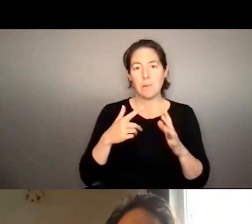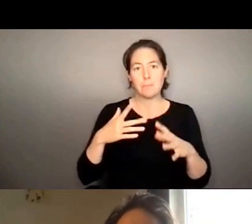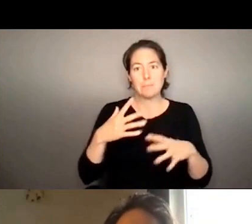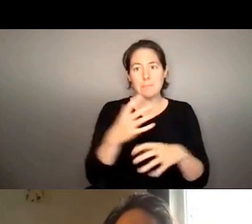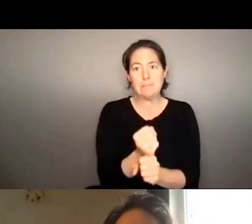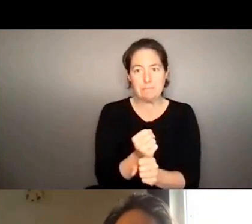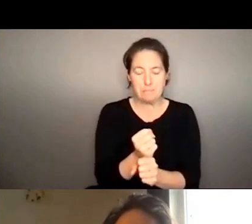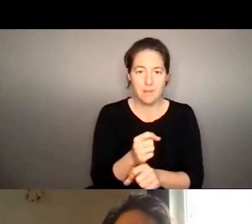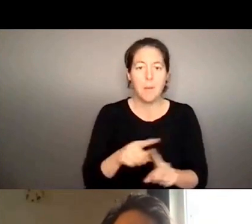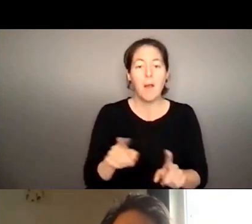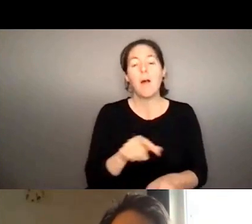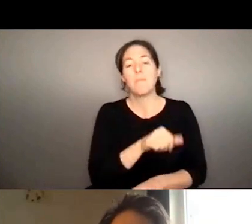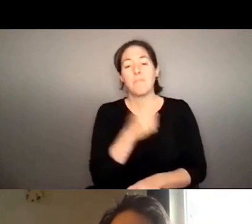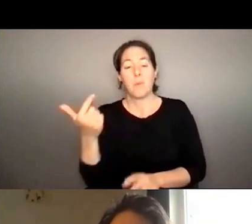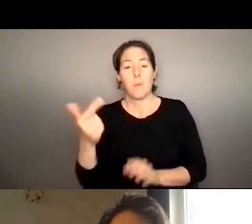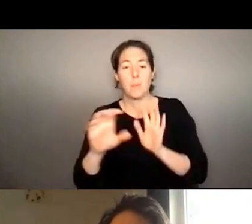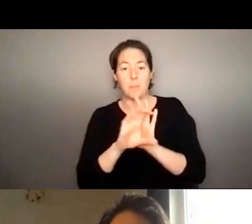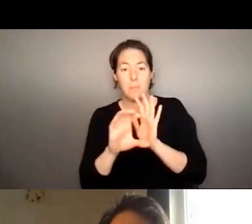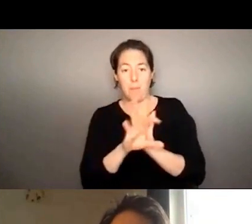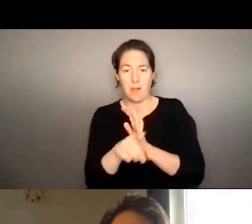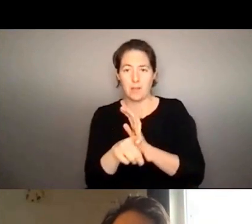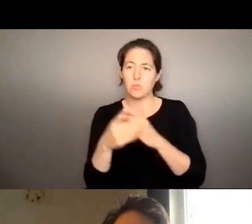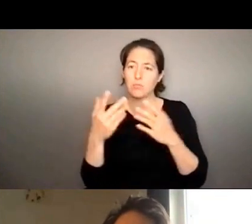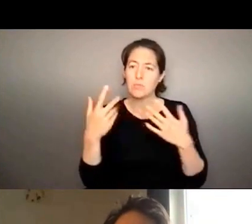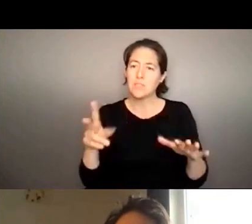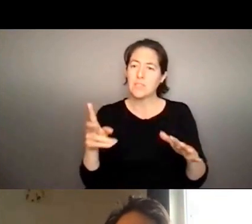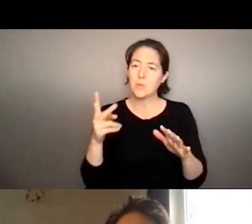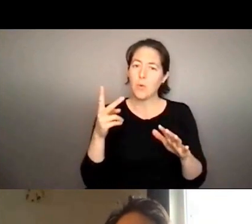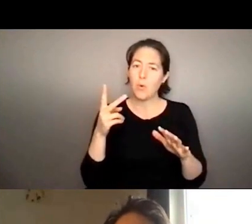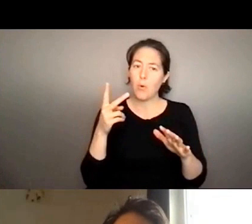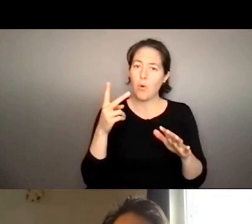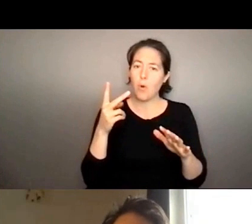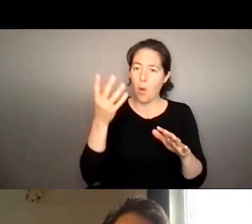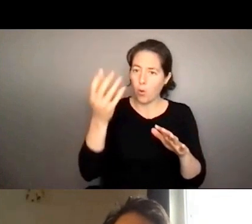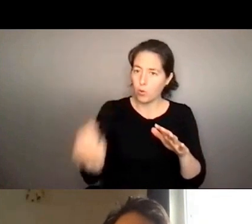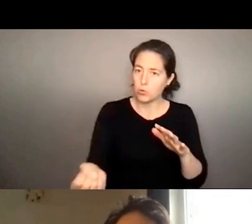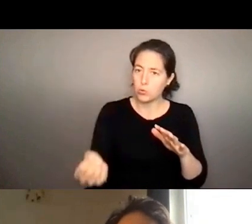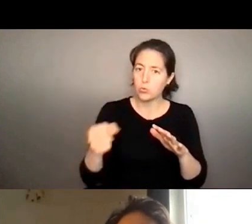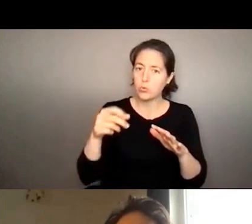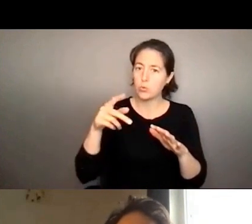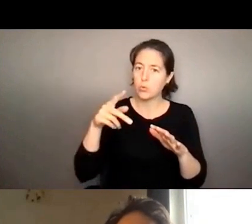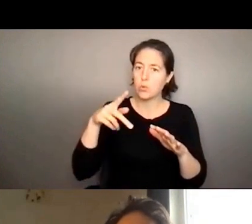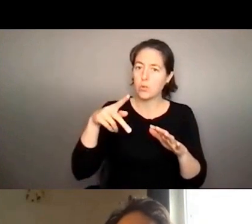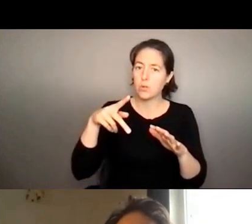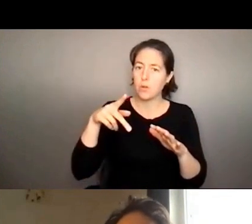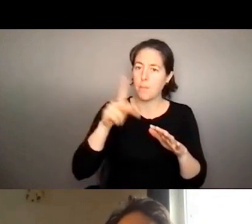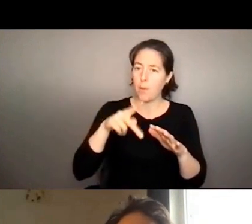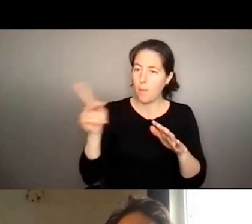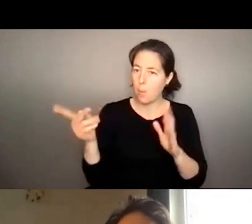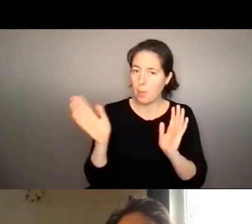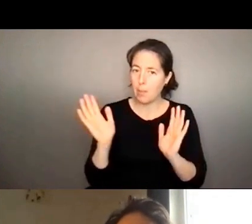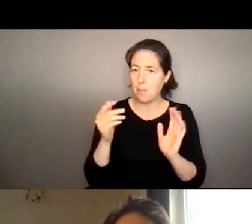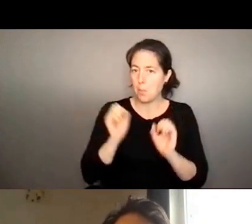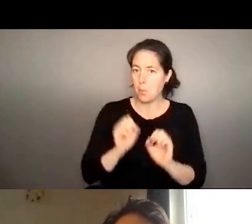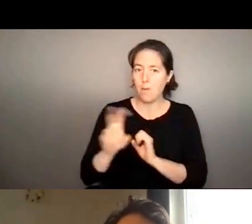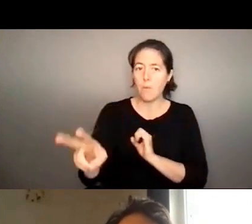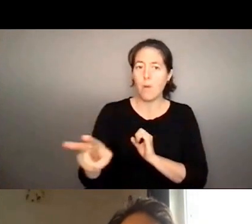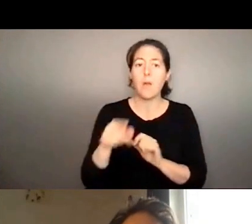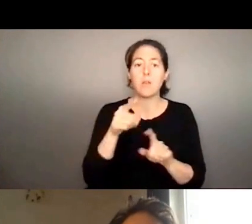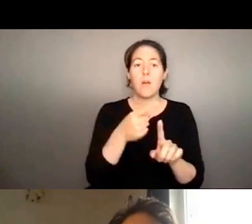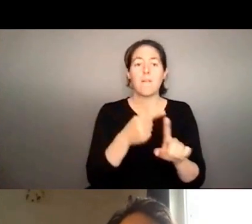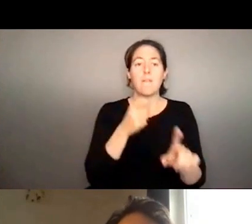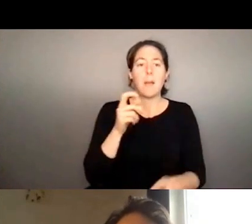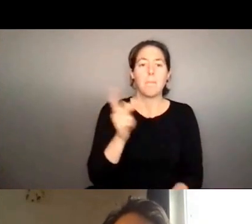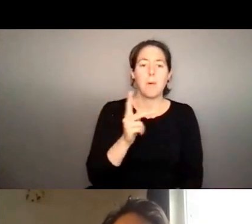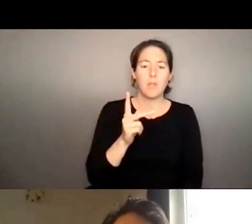c'est un autre graphique. Je ne sais pas si vous avez déjà la présentation avec vous, sinon on peut la partager, mais c'est un graphique qui vient de Paul Stamets, encore juste pour